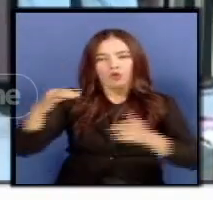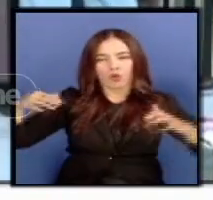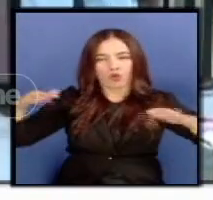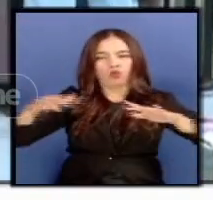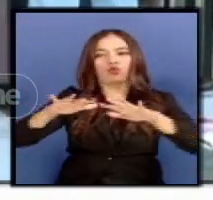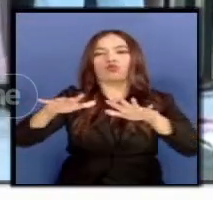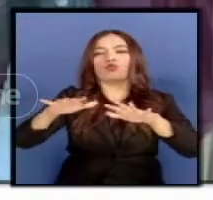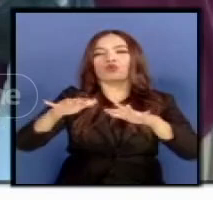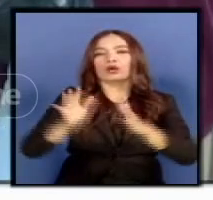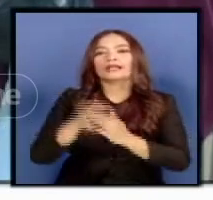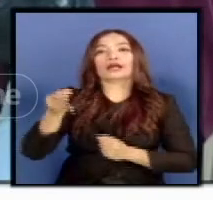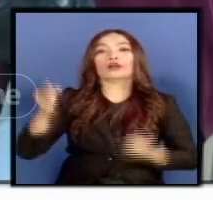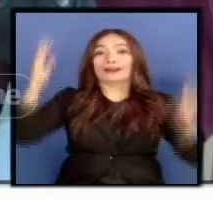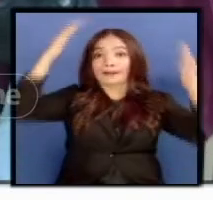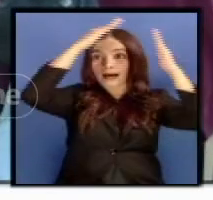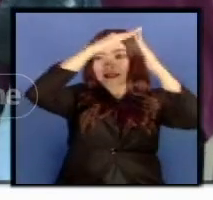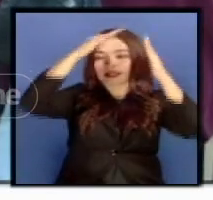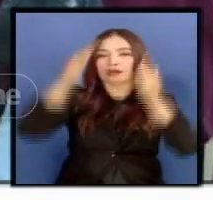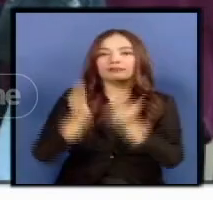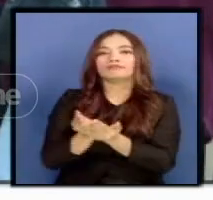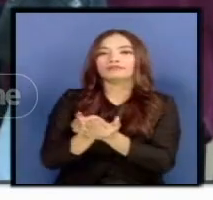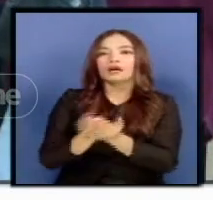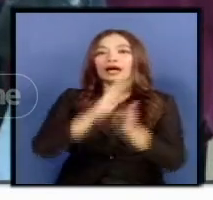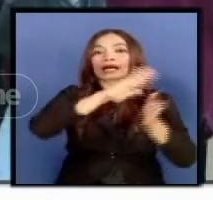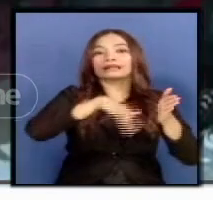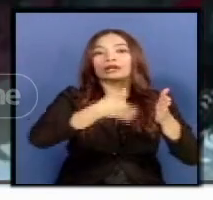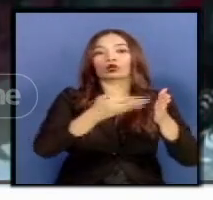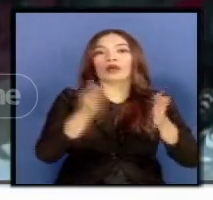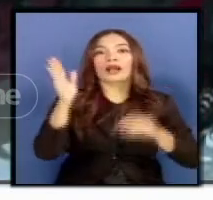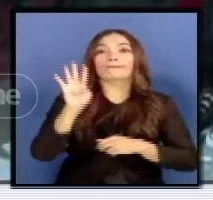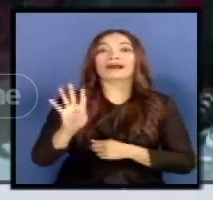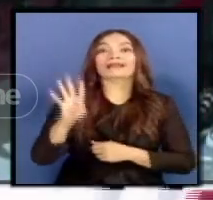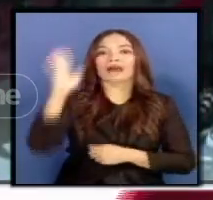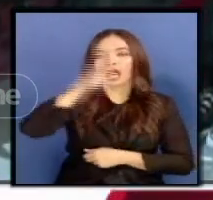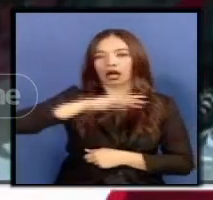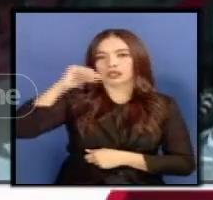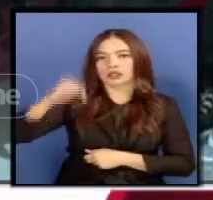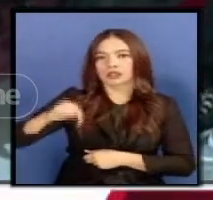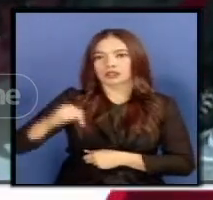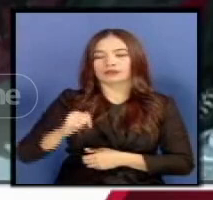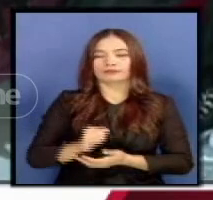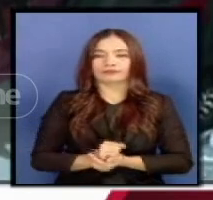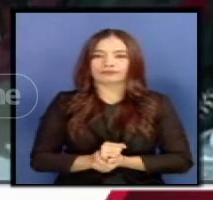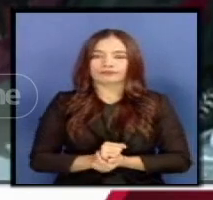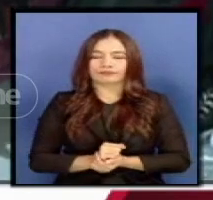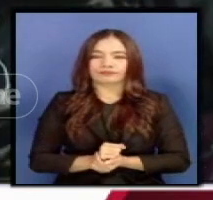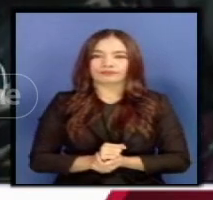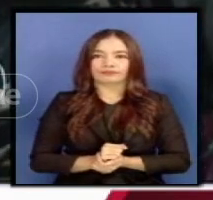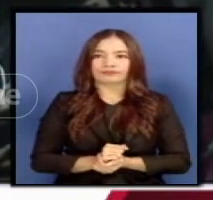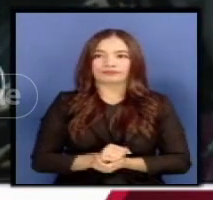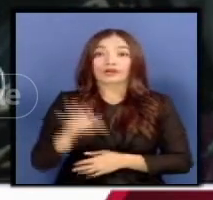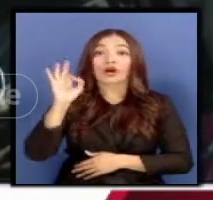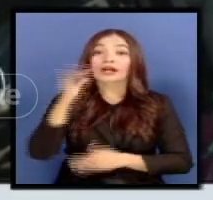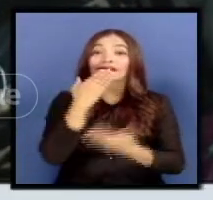pelabuhan Soekarno-Hatta Makassar. Dan ada 4 jadwal kapal hari ini, baik itu debarkasi dan embarkasi. Ya, demikian laporan kami